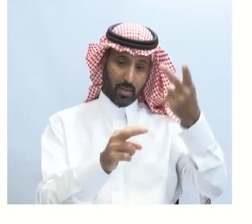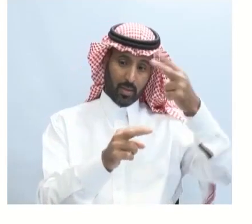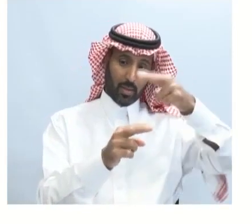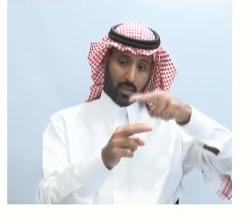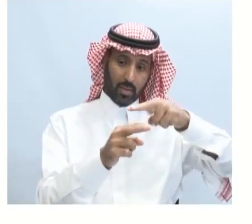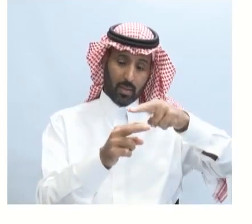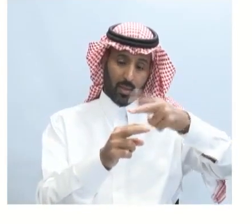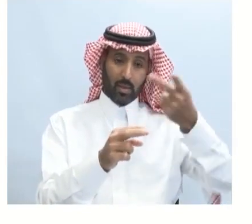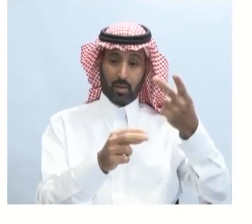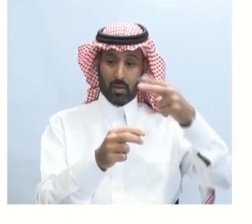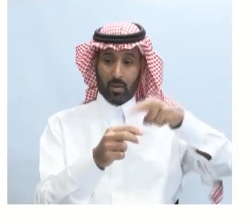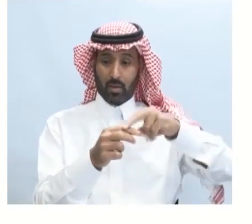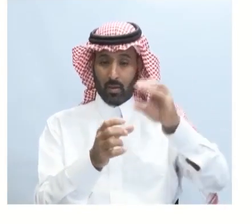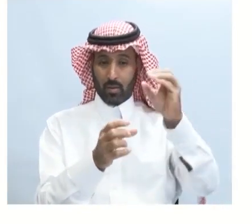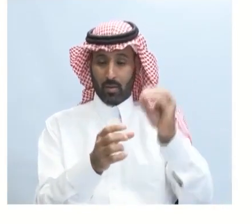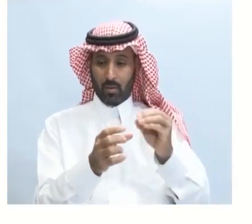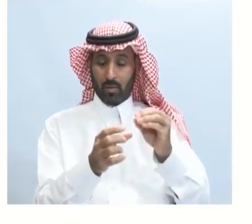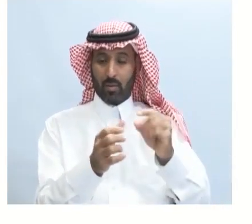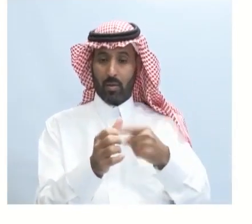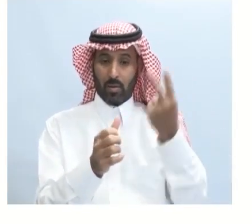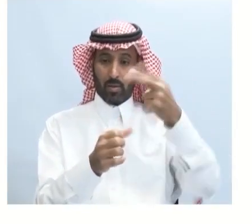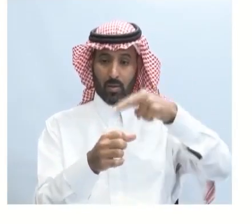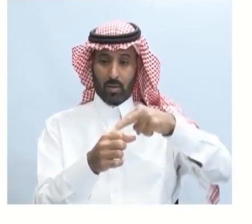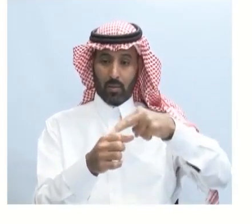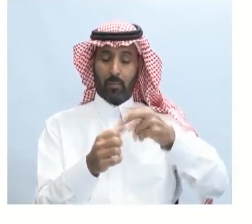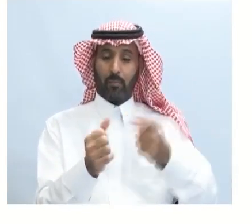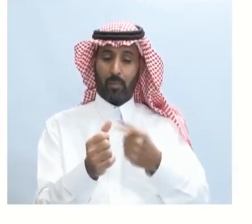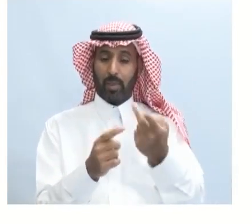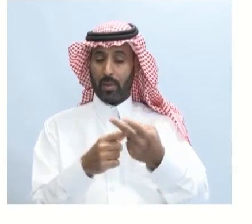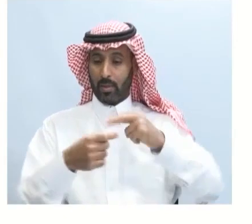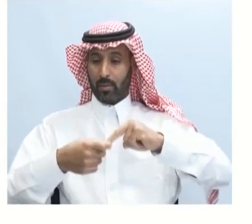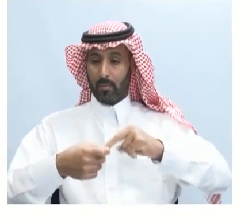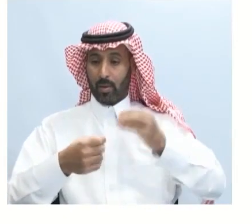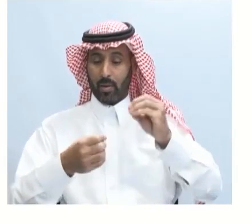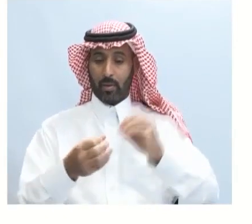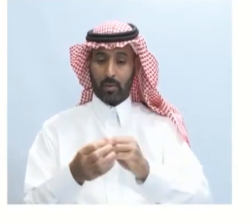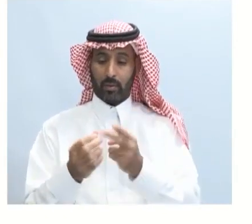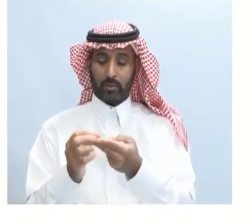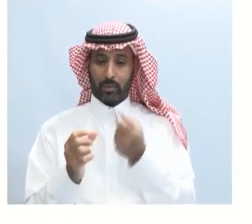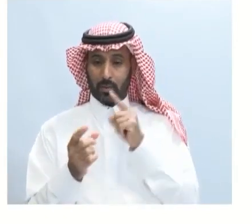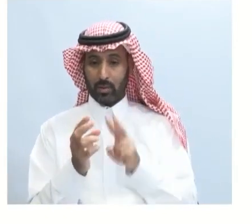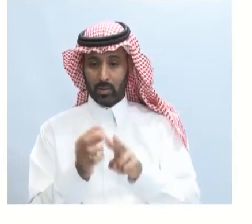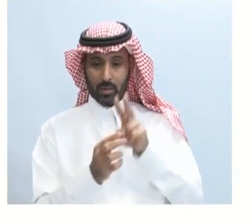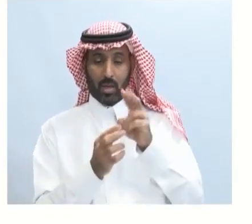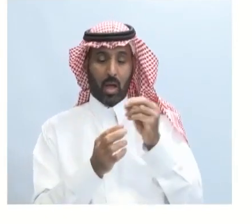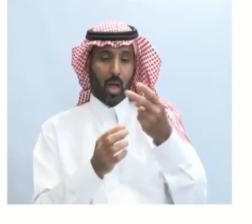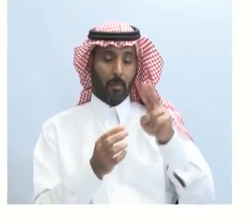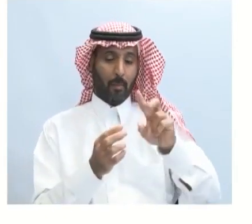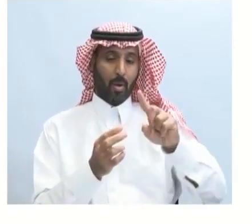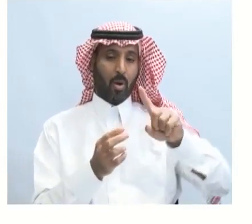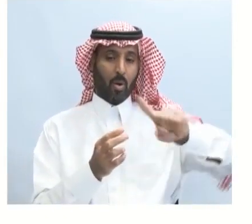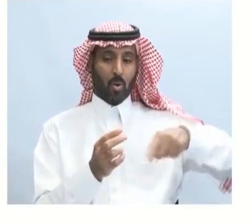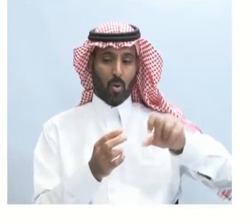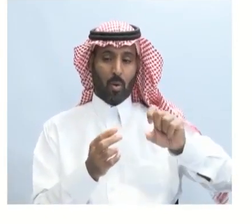الرابطه مهيئه للاكسجين سيعطيني رابطه ثنائيه مع الاكسجين وتكون البروبان